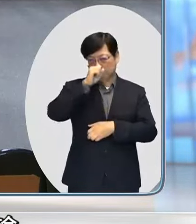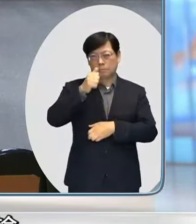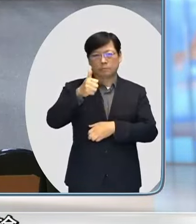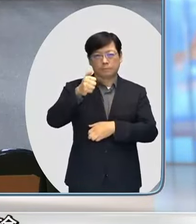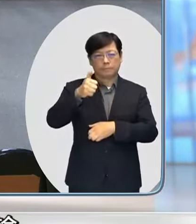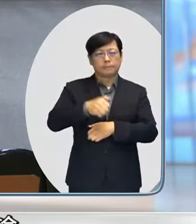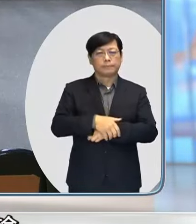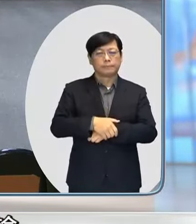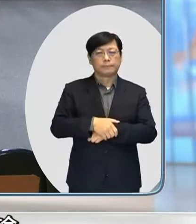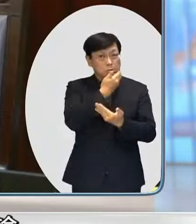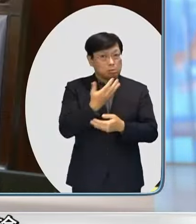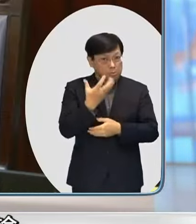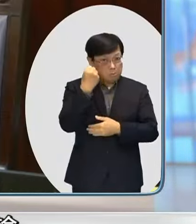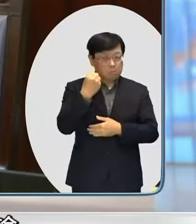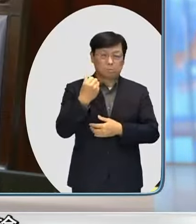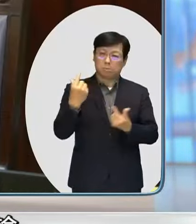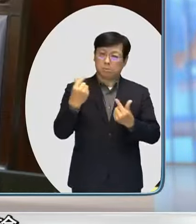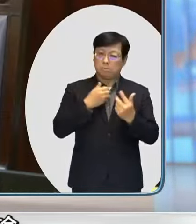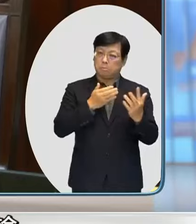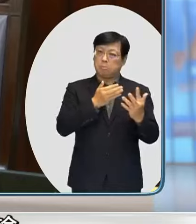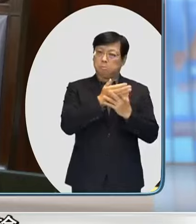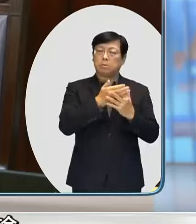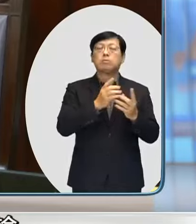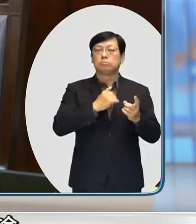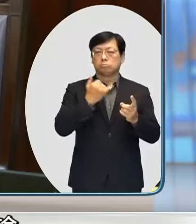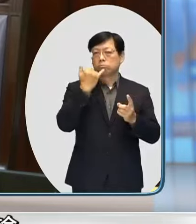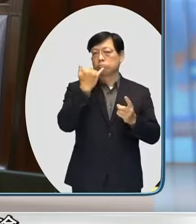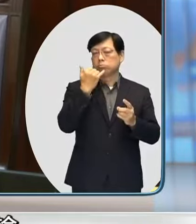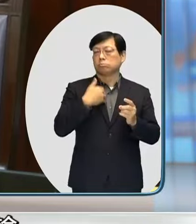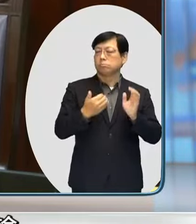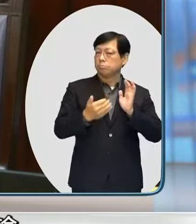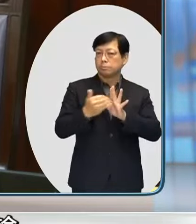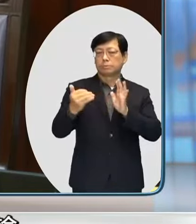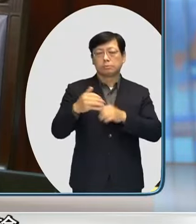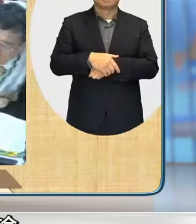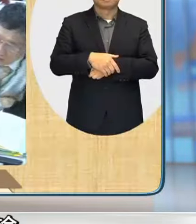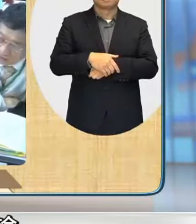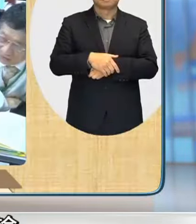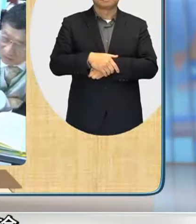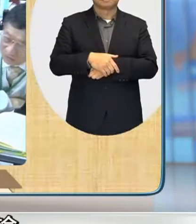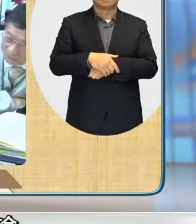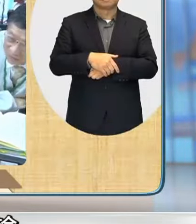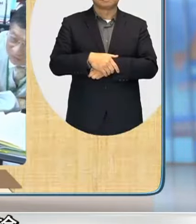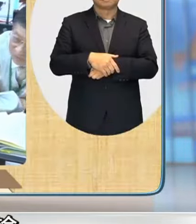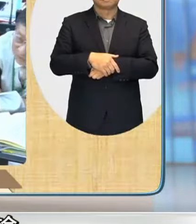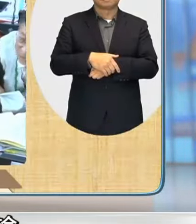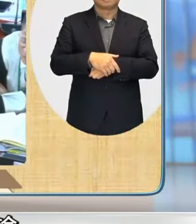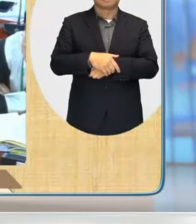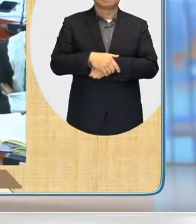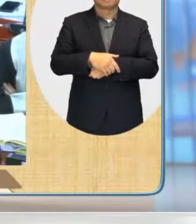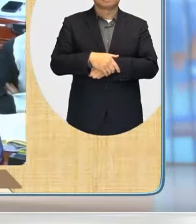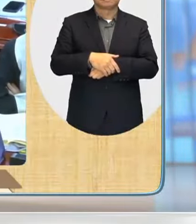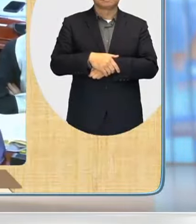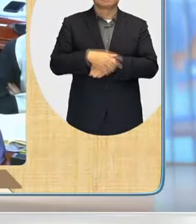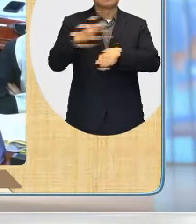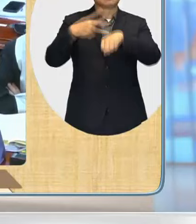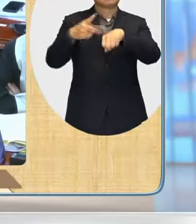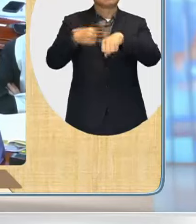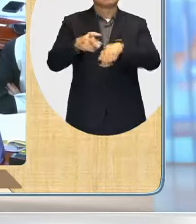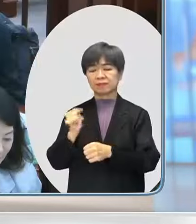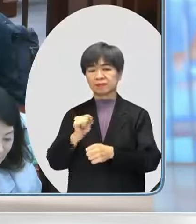而申请方主张多数的条文未被实质讨论，也指